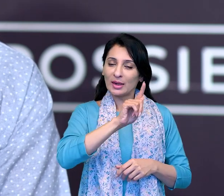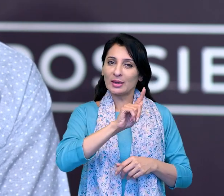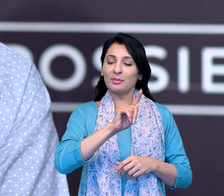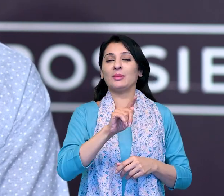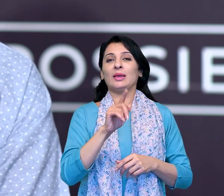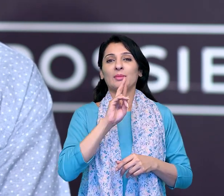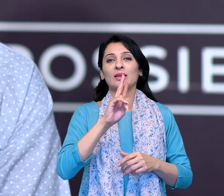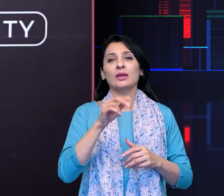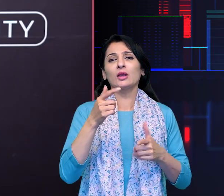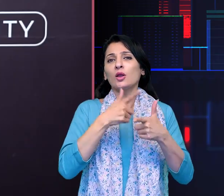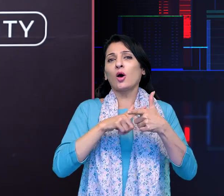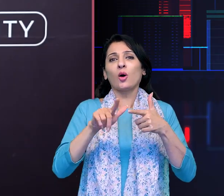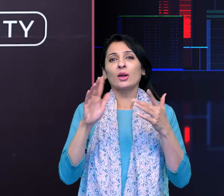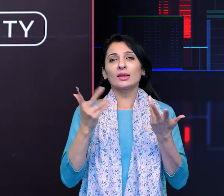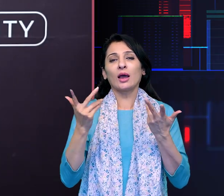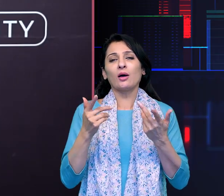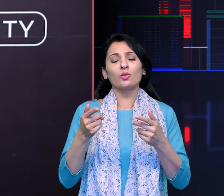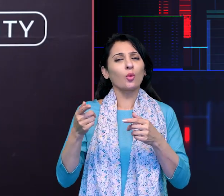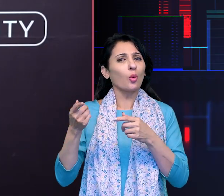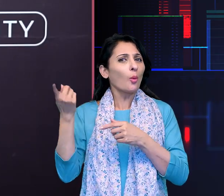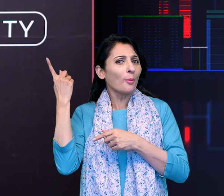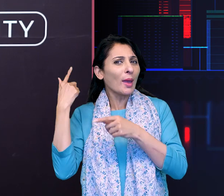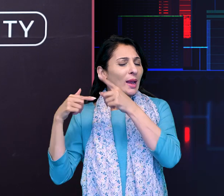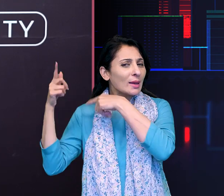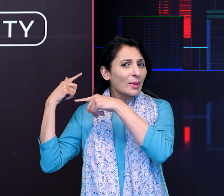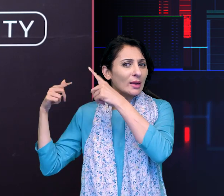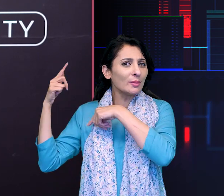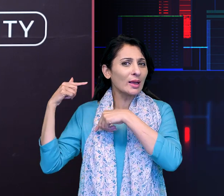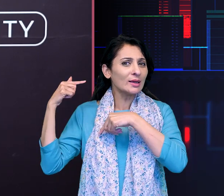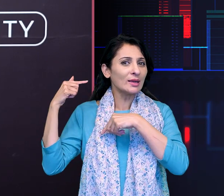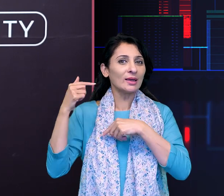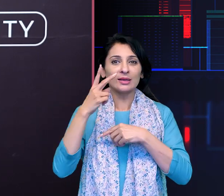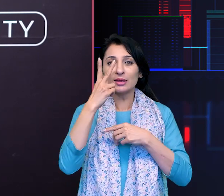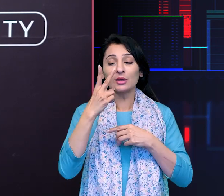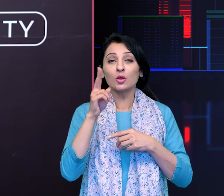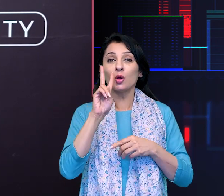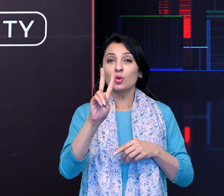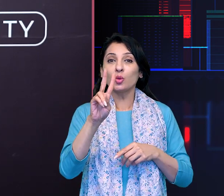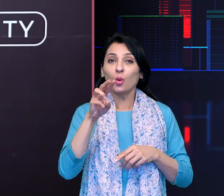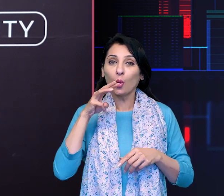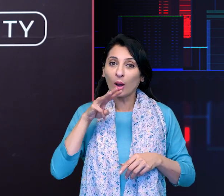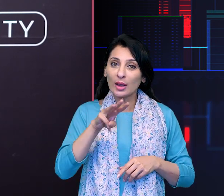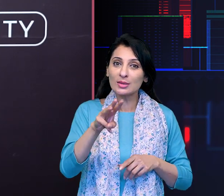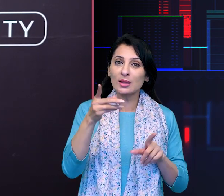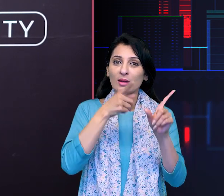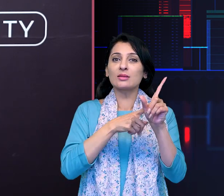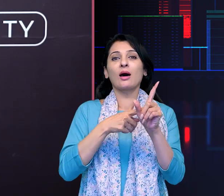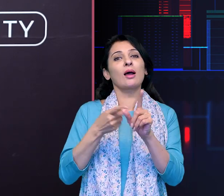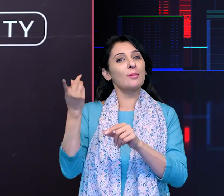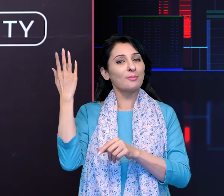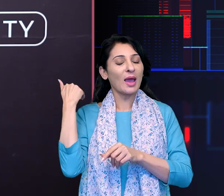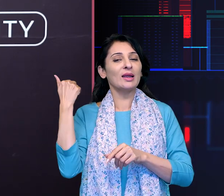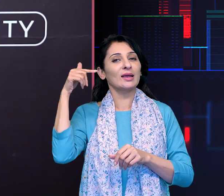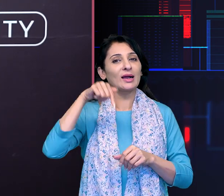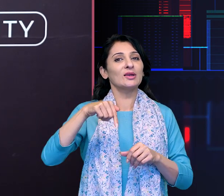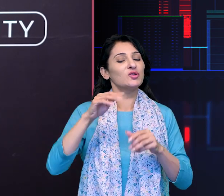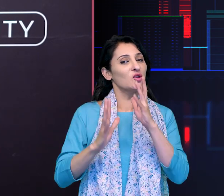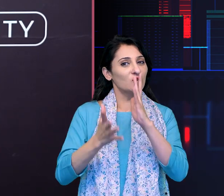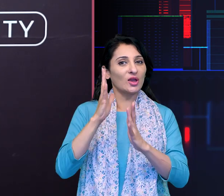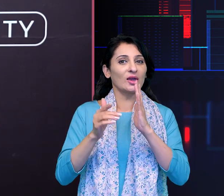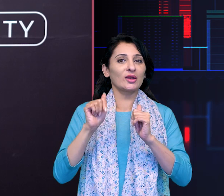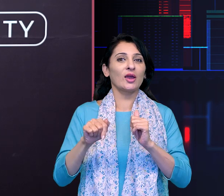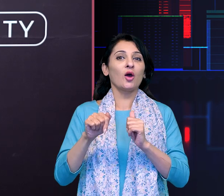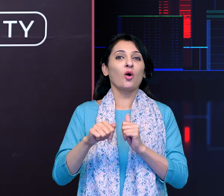बात की जाए तो 2000 साल पुराना ये लाहौर शहर है जो एक बहुत ही मशहूर हिंदू कैरक्टर स्टार्ट हुआ